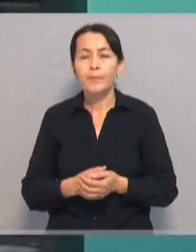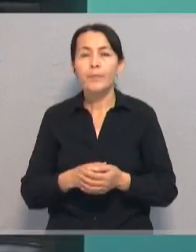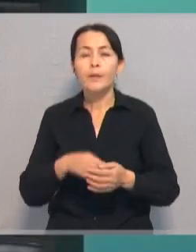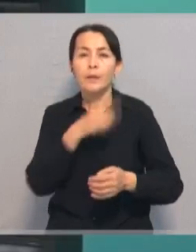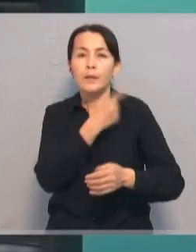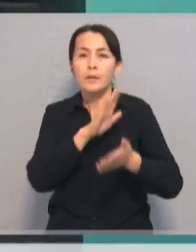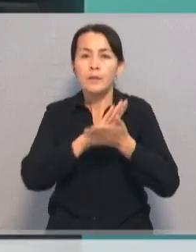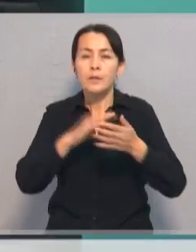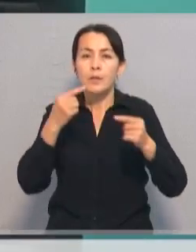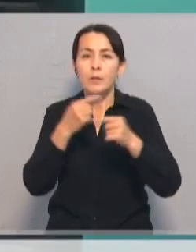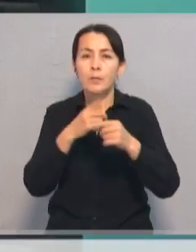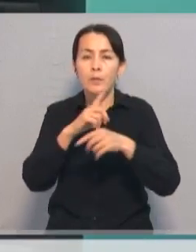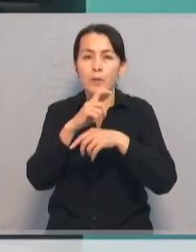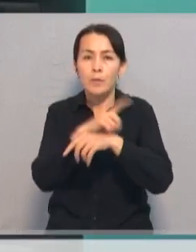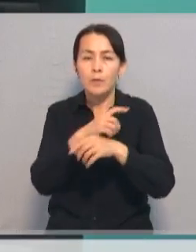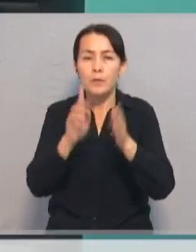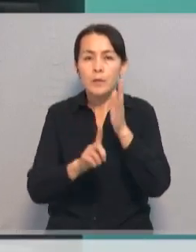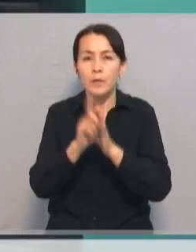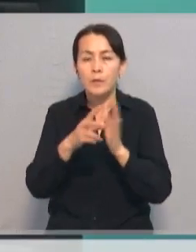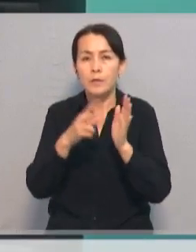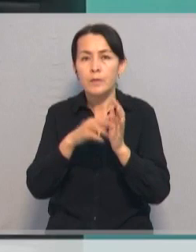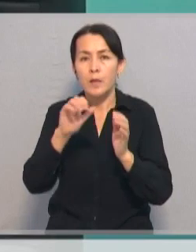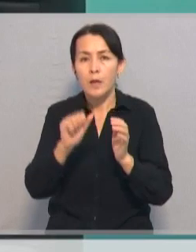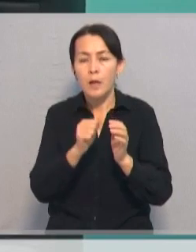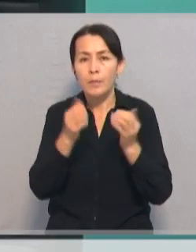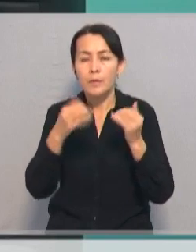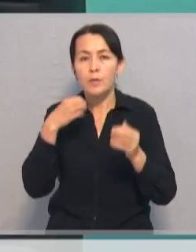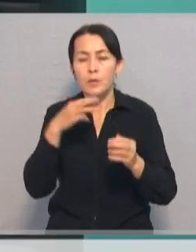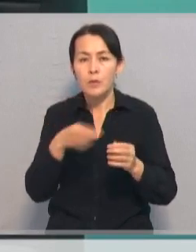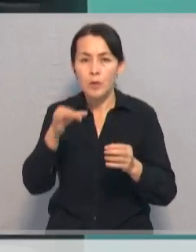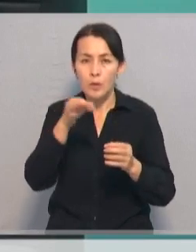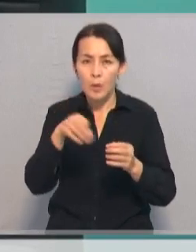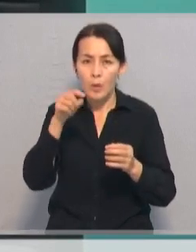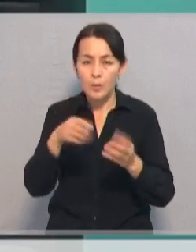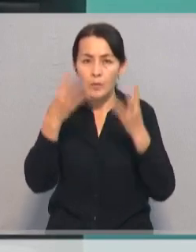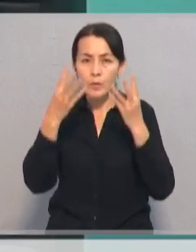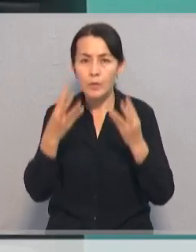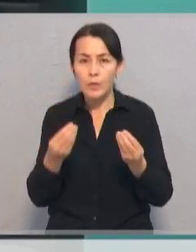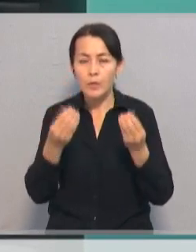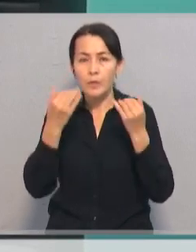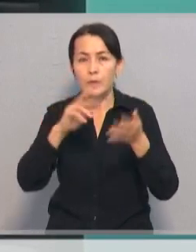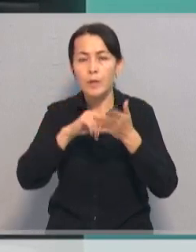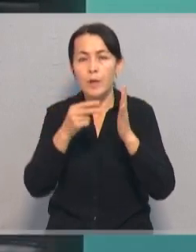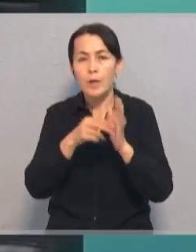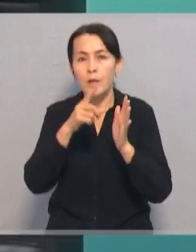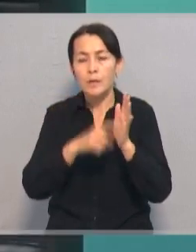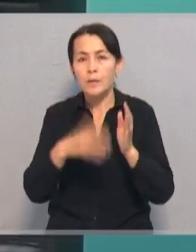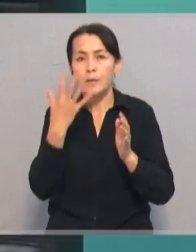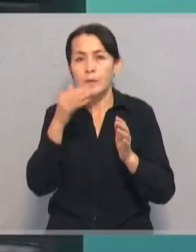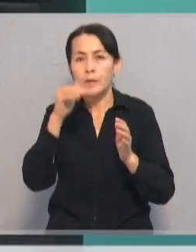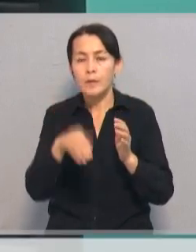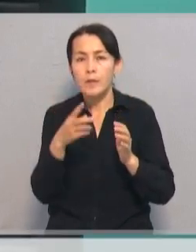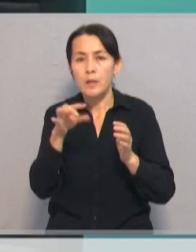Химобработка против опасной марокканской саранчи началась 8 апреля в Туркестанской области. На сегодняшний день из запланированных 705